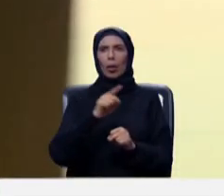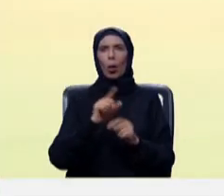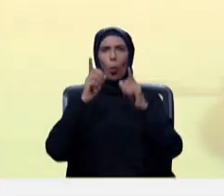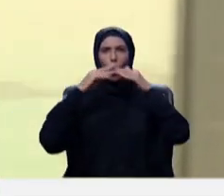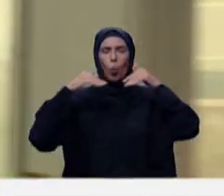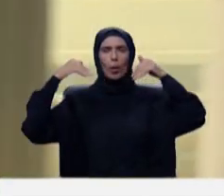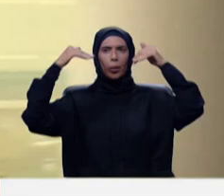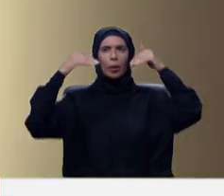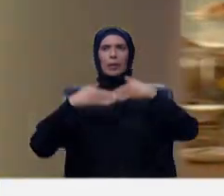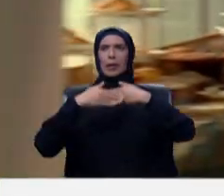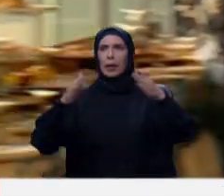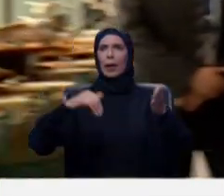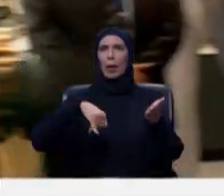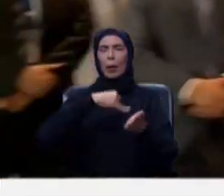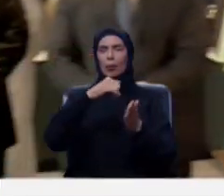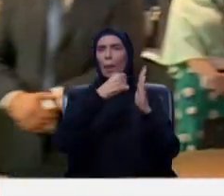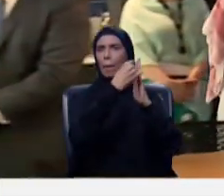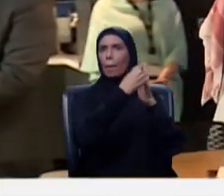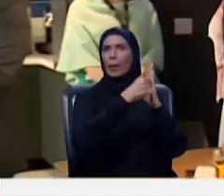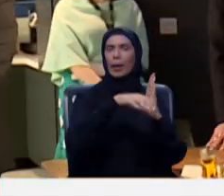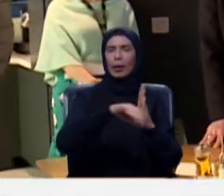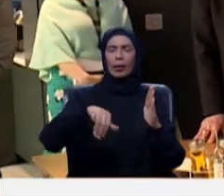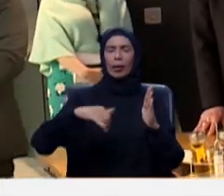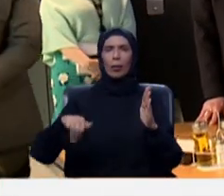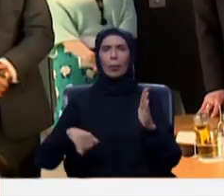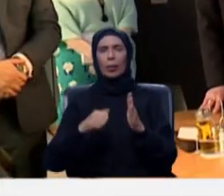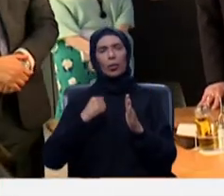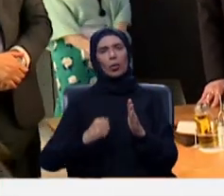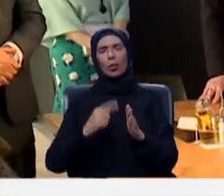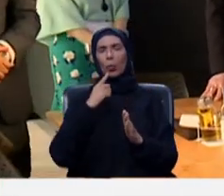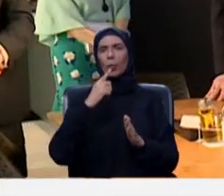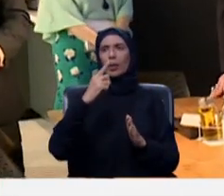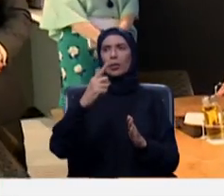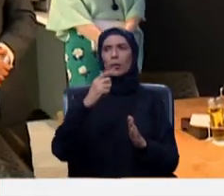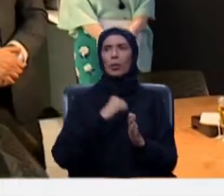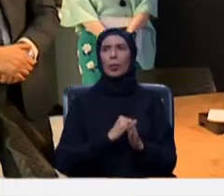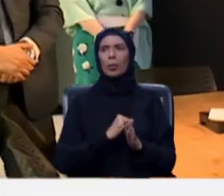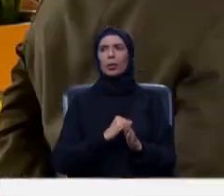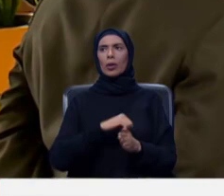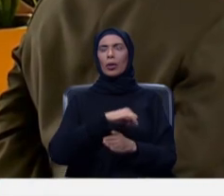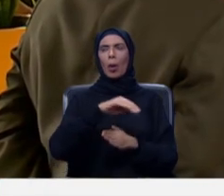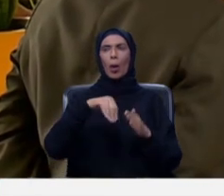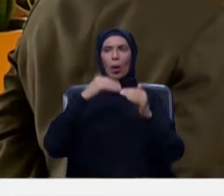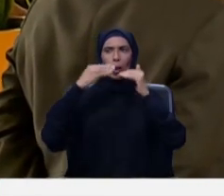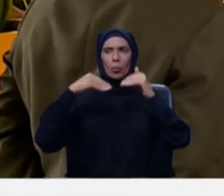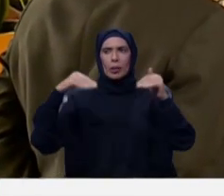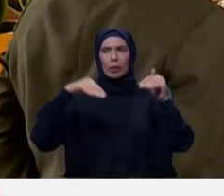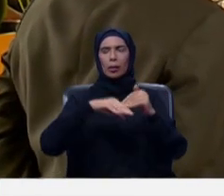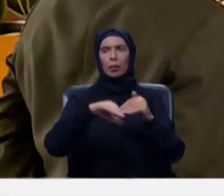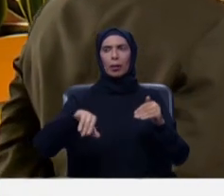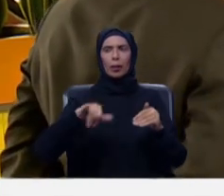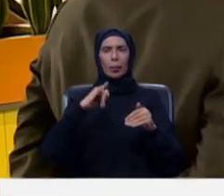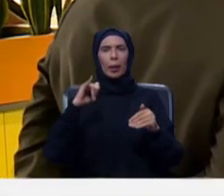سيرفيس بافتتاح مراكز بيانات في الشرق الأوسط في البحرين هذا العام، وستتكون منطقة أمازون ويب سيرفيس الشرق الأوسط